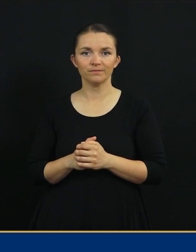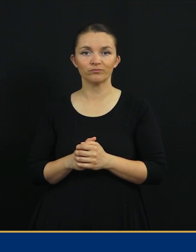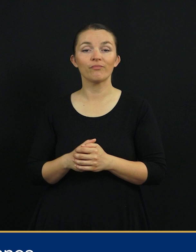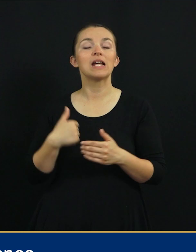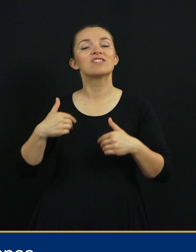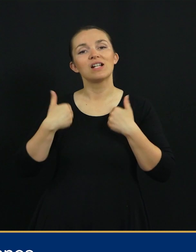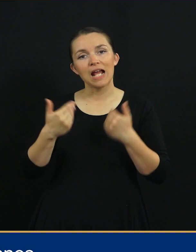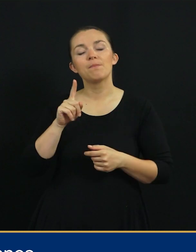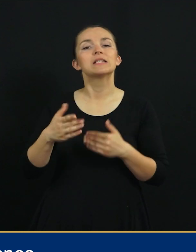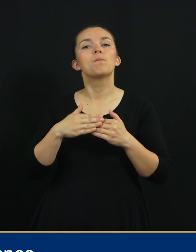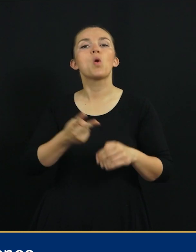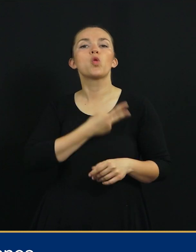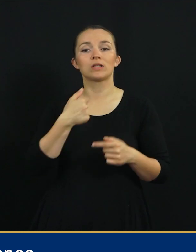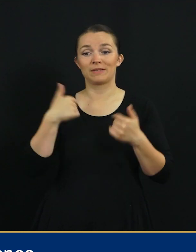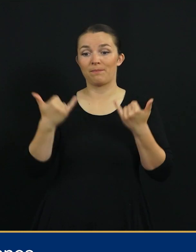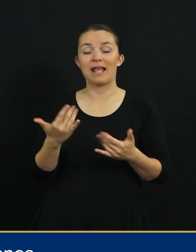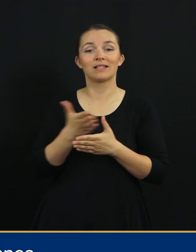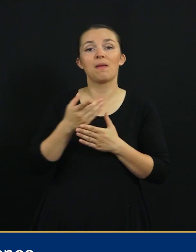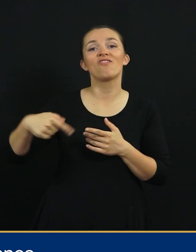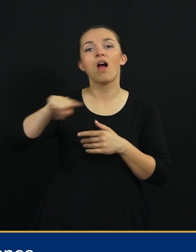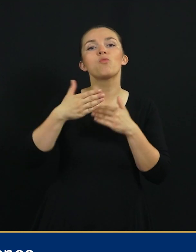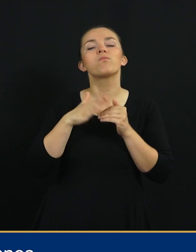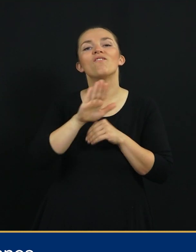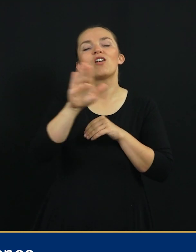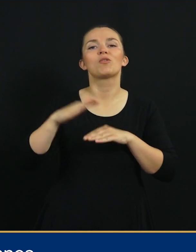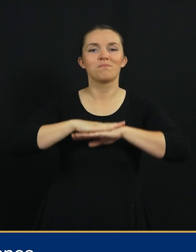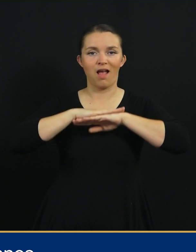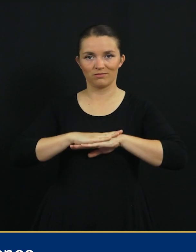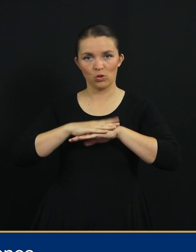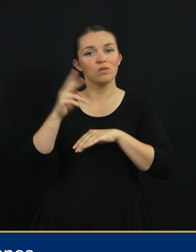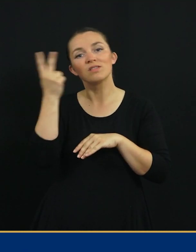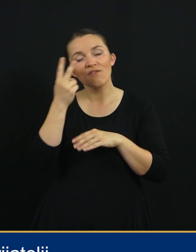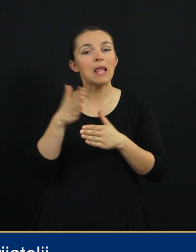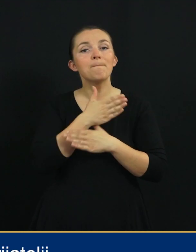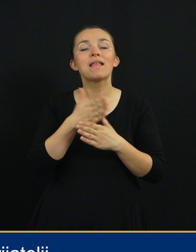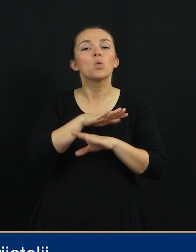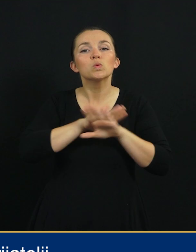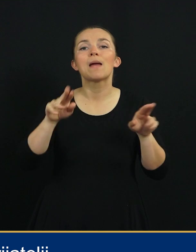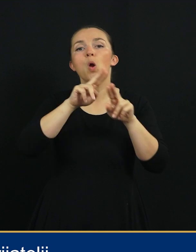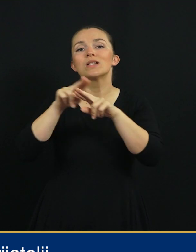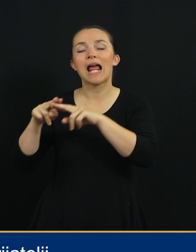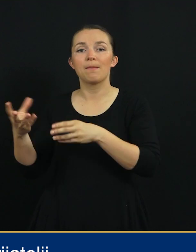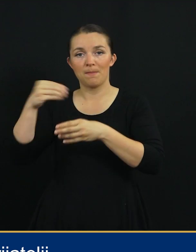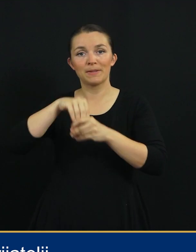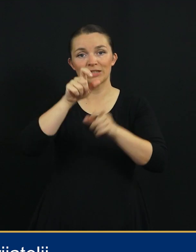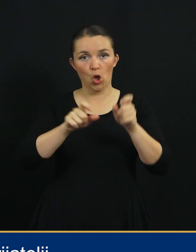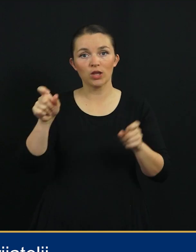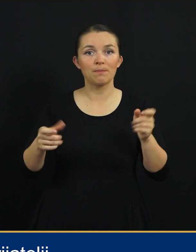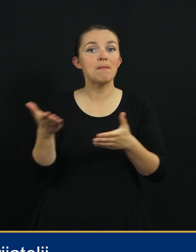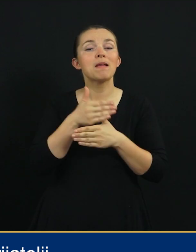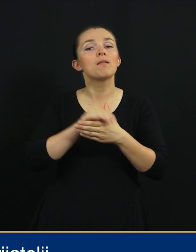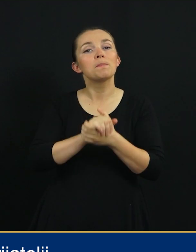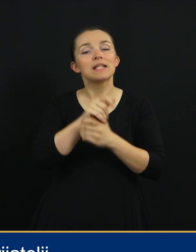Z veseljem in ponosom sem danes med vami ob vašem prazniku in seveda med vsemi ostalimi prisotnimi,